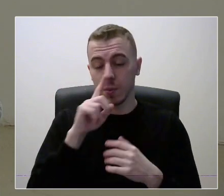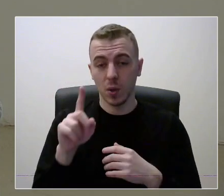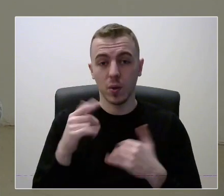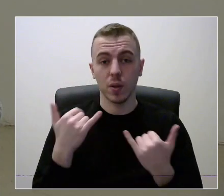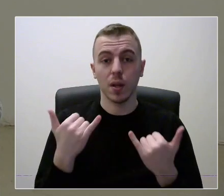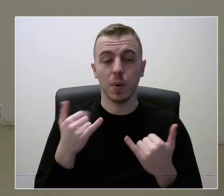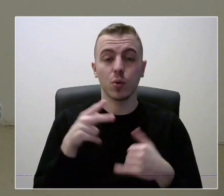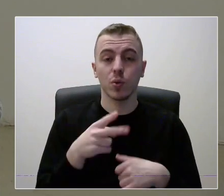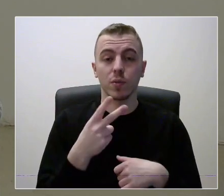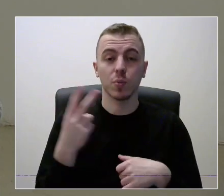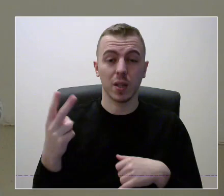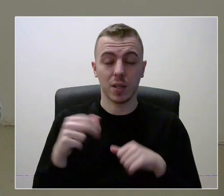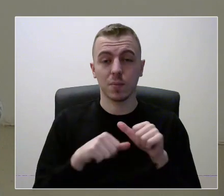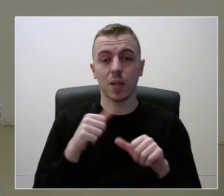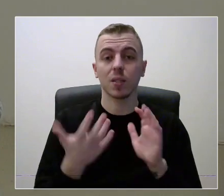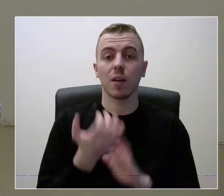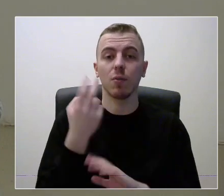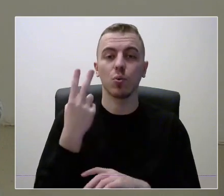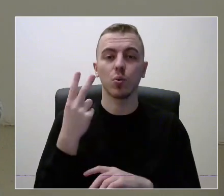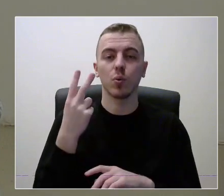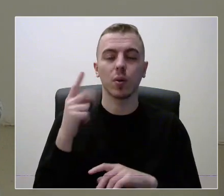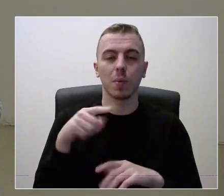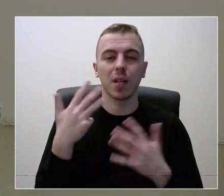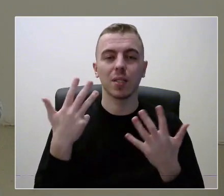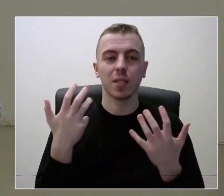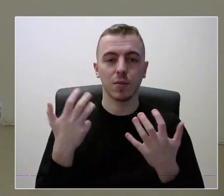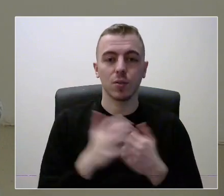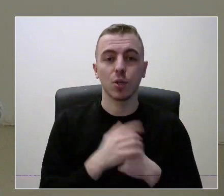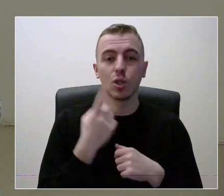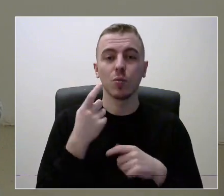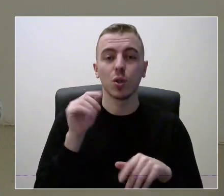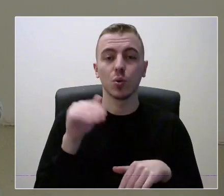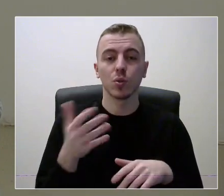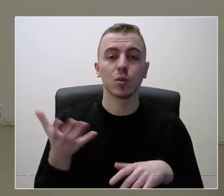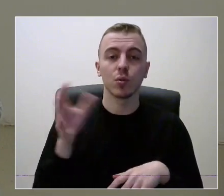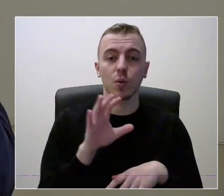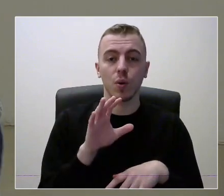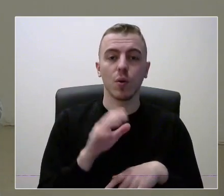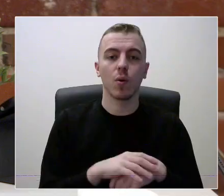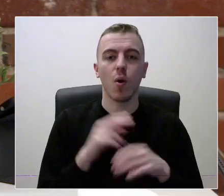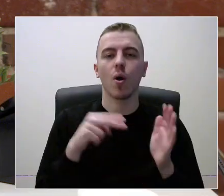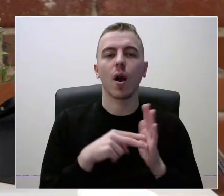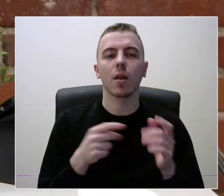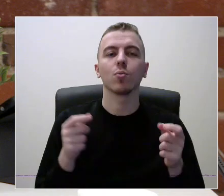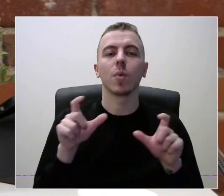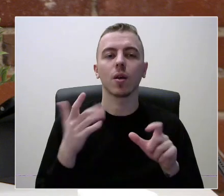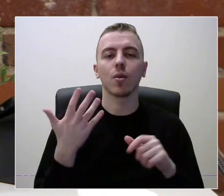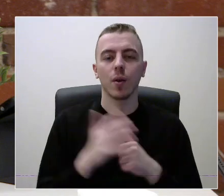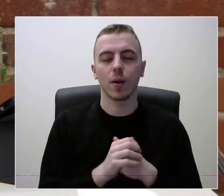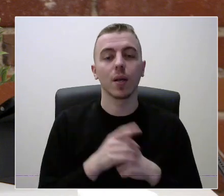2022 metais gavome 2 milijonus 900 tūkstančių. 100 tūkstančių daugiau, o kiek kainas pakilo? Jūsų žodis